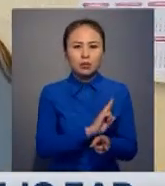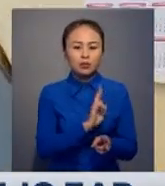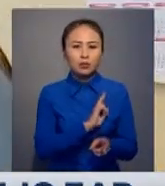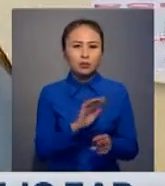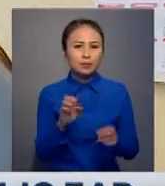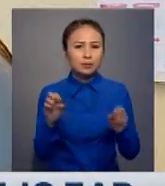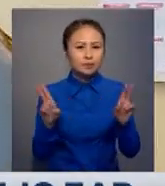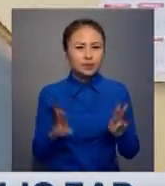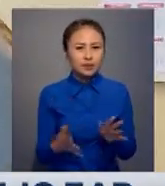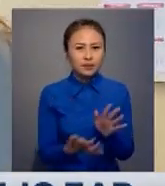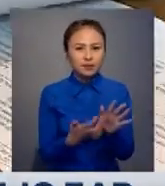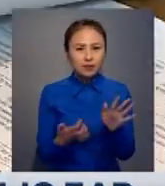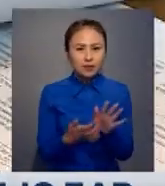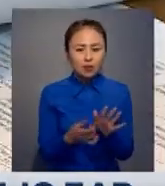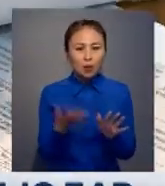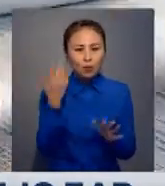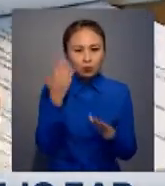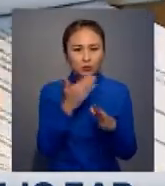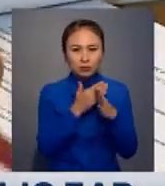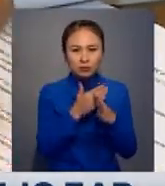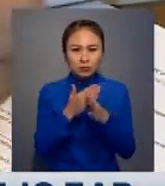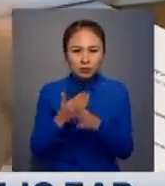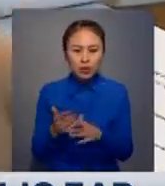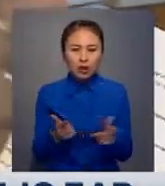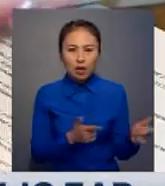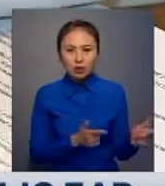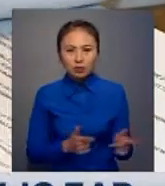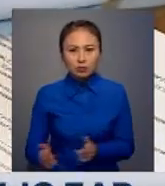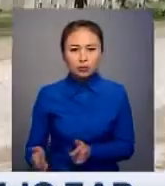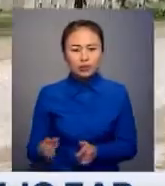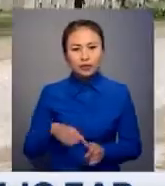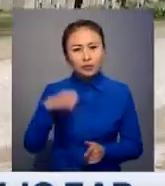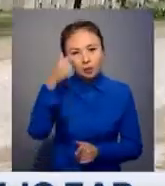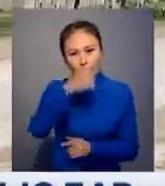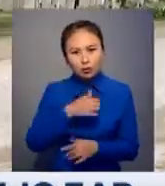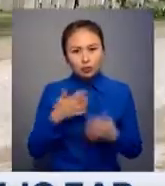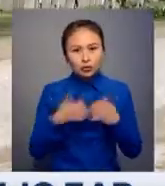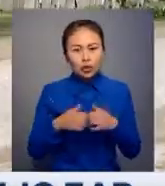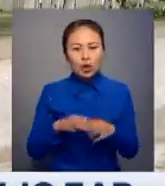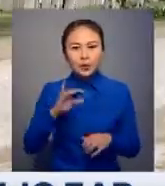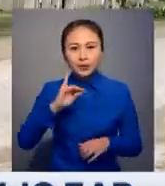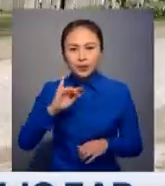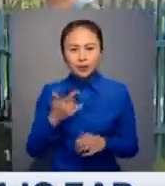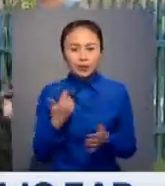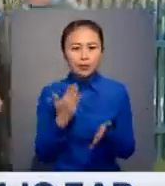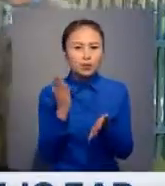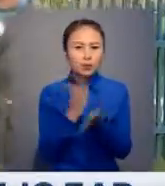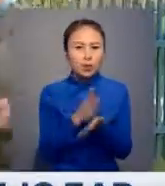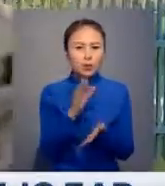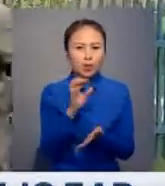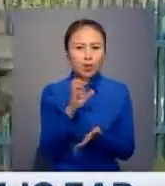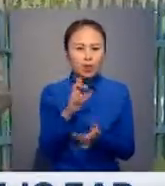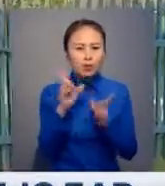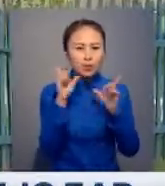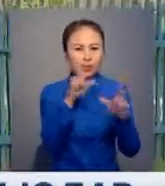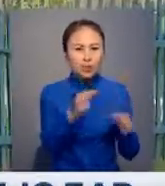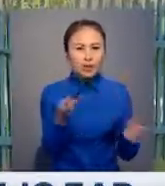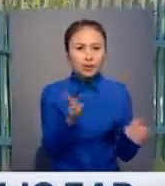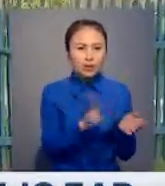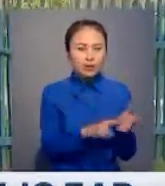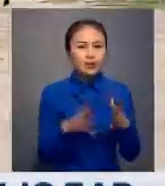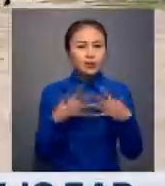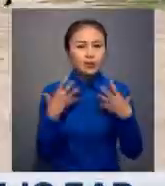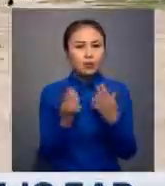мамандар тапшы, келгендерге көмек қолдау көрсетуге әзір. Биыл болжам бойынша оңтүстіктен Тобыл өңіріне 300-ге жуық отбасы қоныс